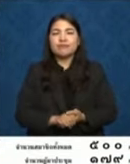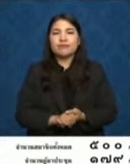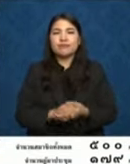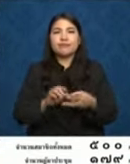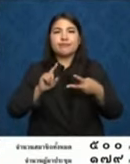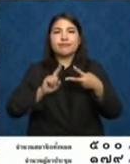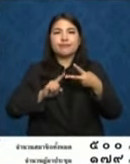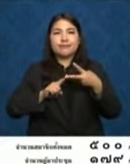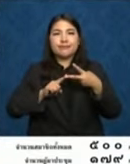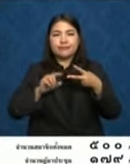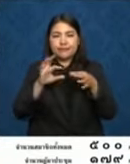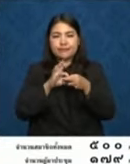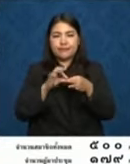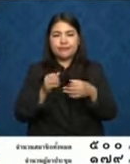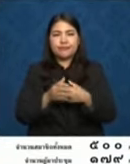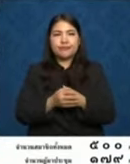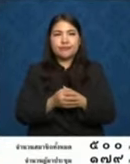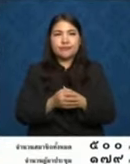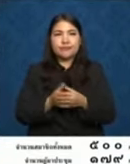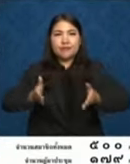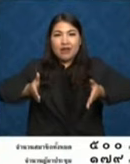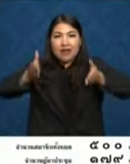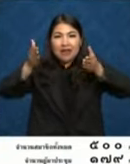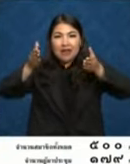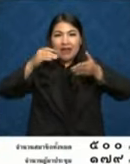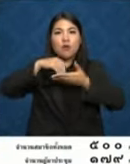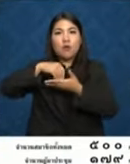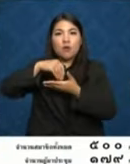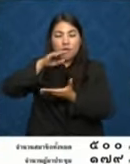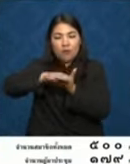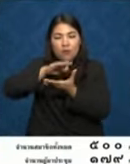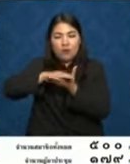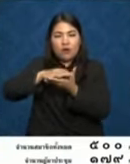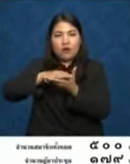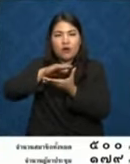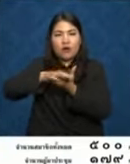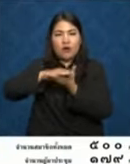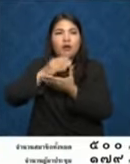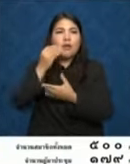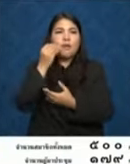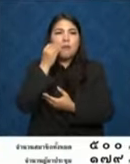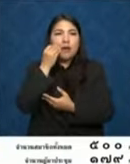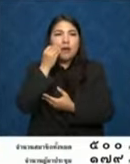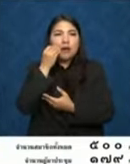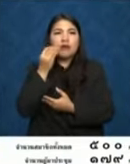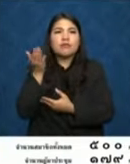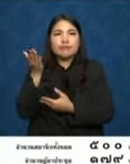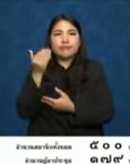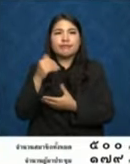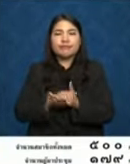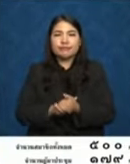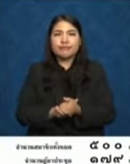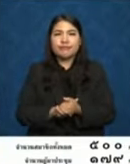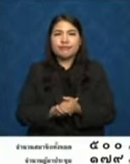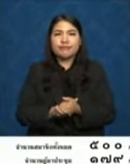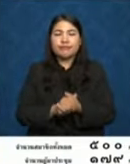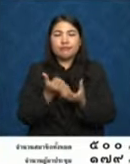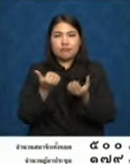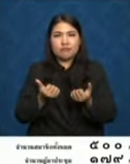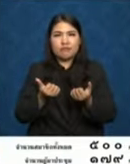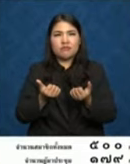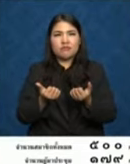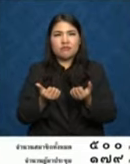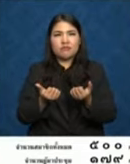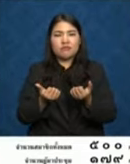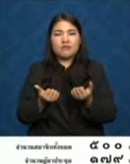กับอาคารเรียนโรงเรียนบ้านบางเคียของเคียนอำเภอตะกุ่งจังหวัดพังงาซึ่งอาคารดังกล่าว